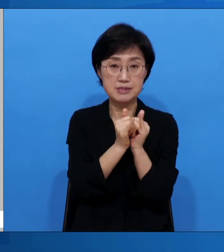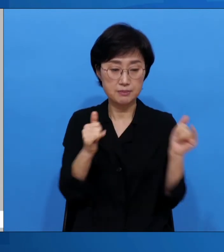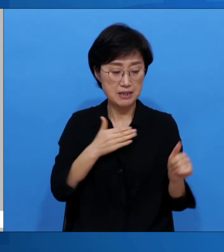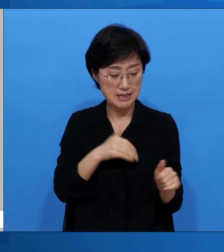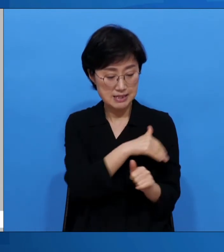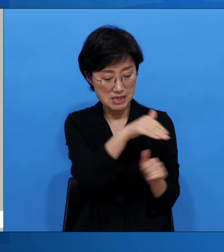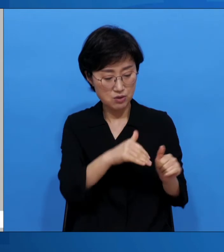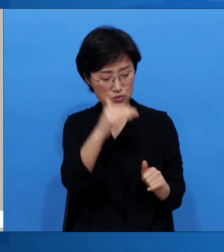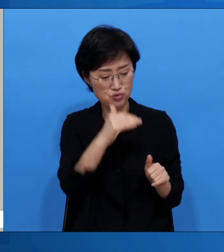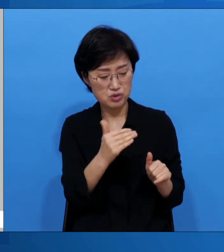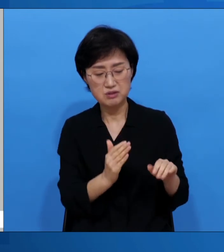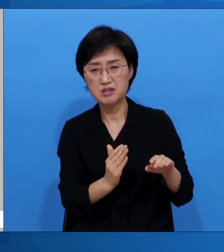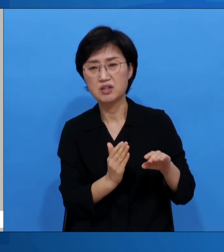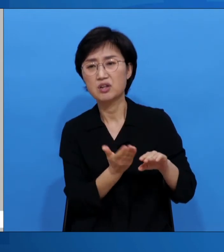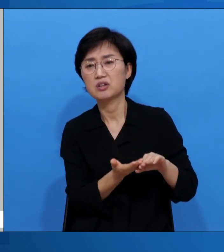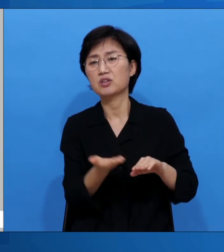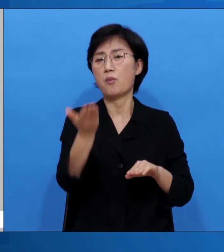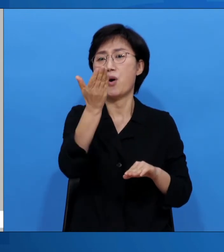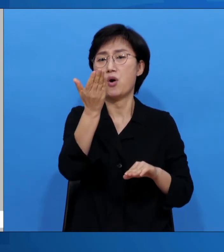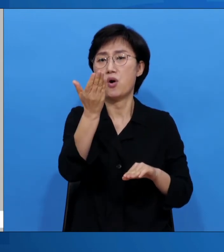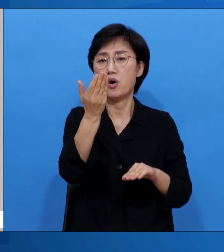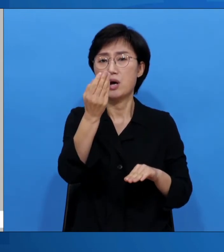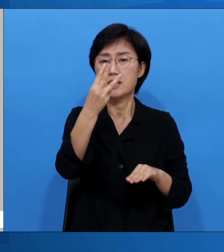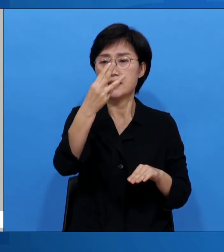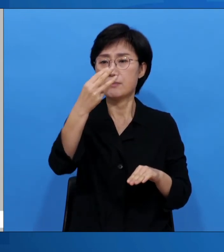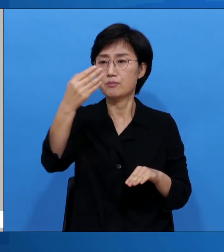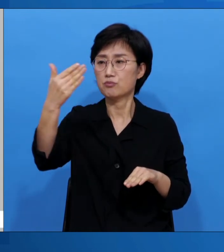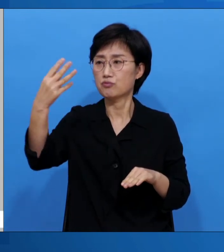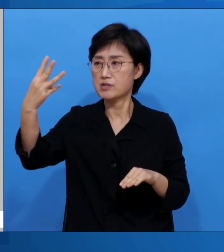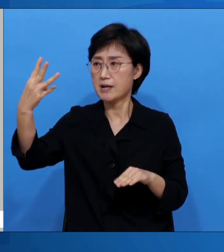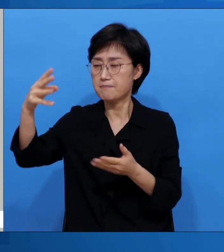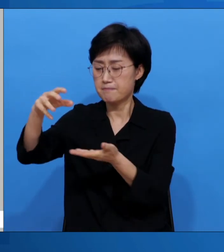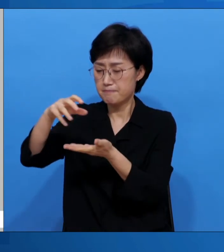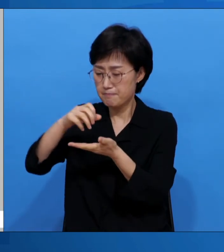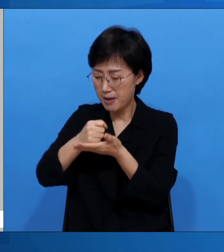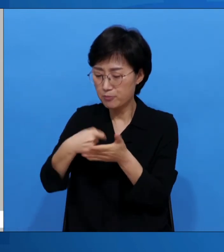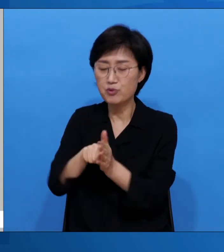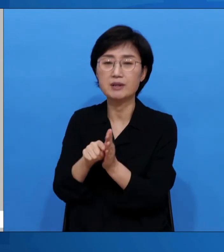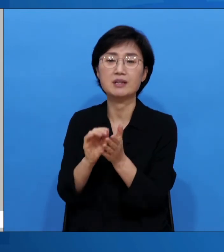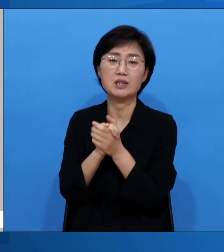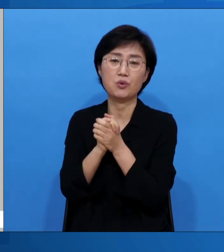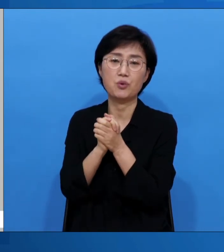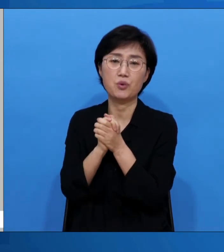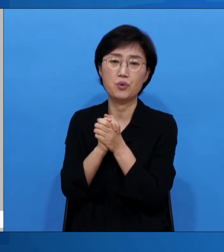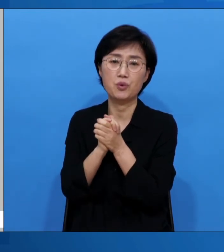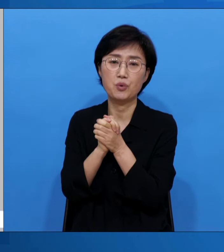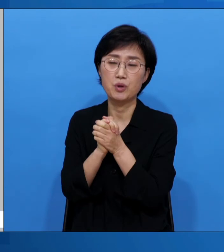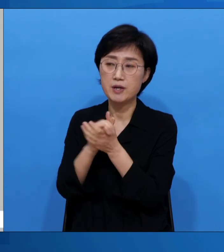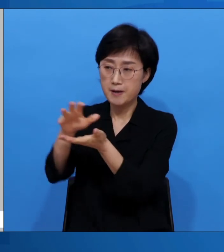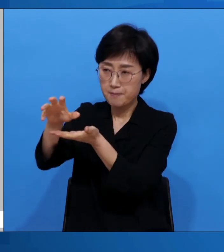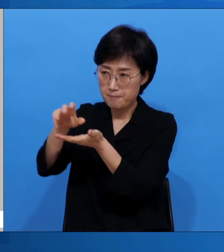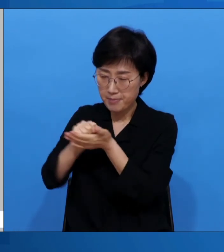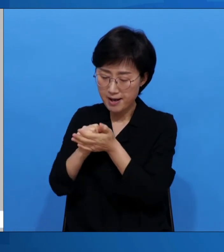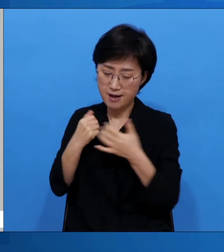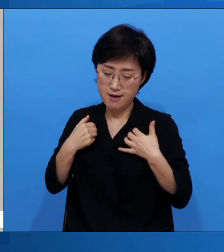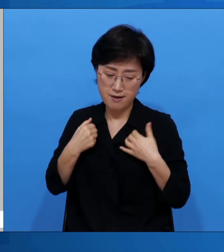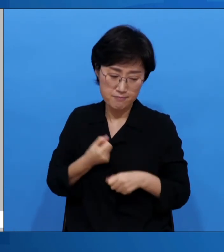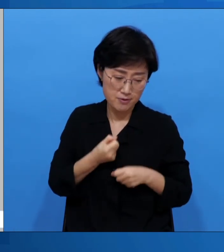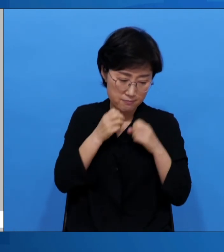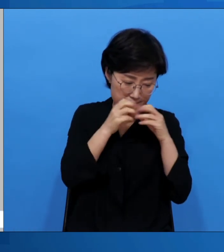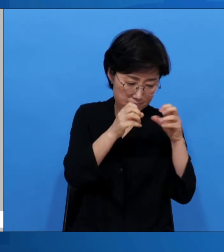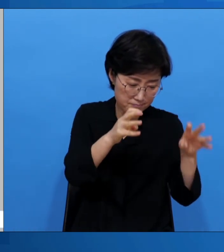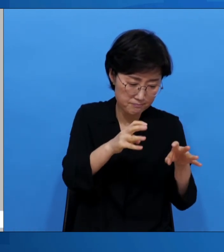응답을 넘어서서 393의 축복이 나에게 임하는 신분기도, 이 축복을 다른 사람에게 전달하는